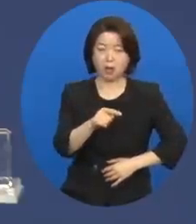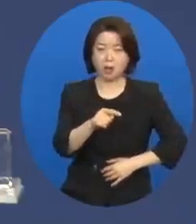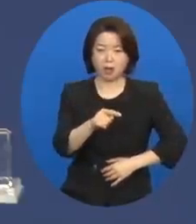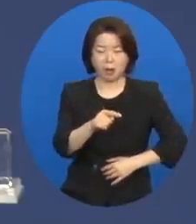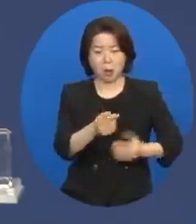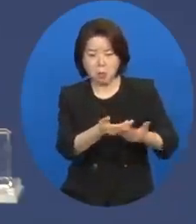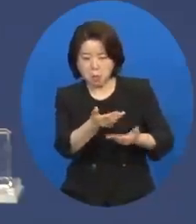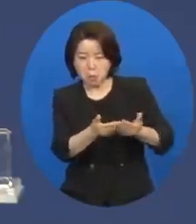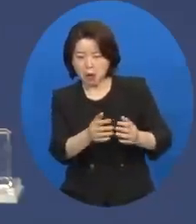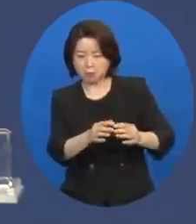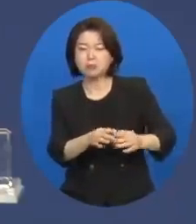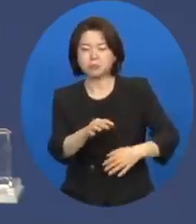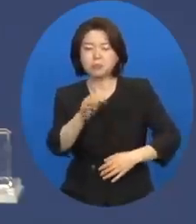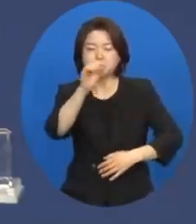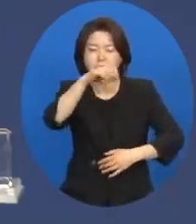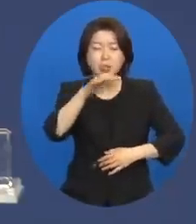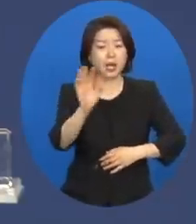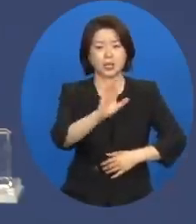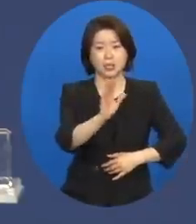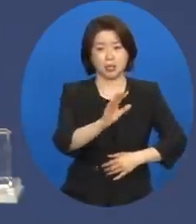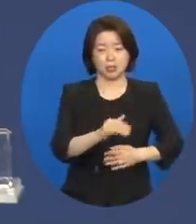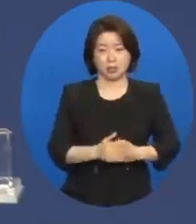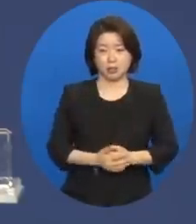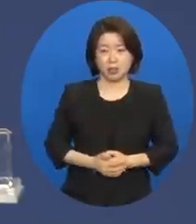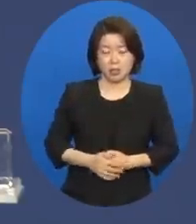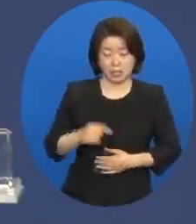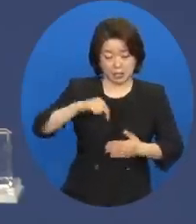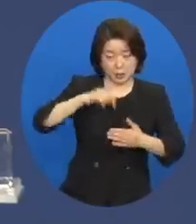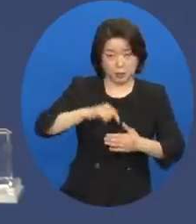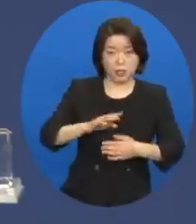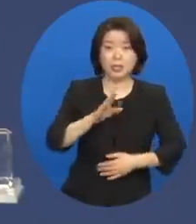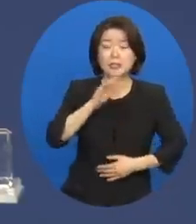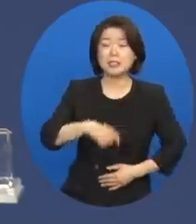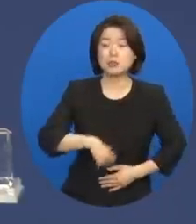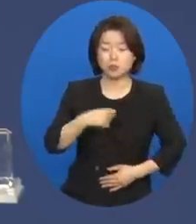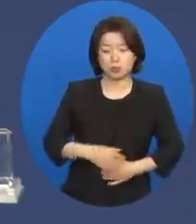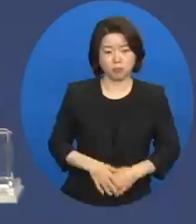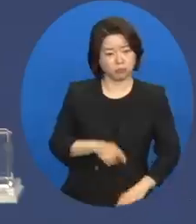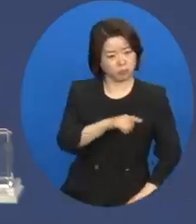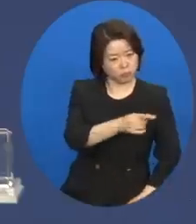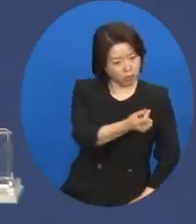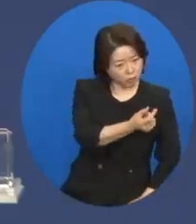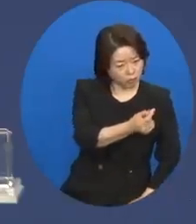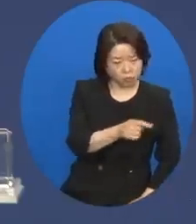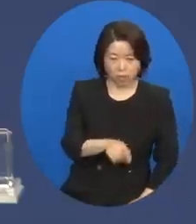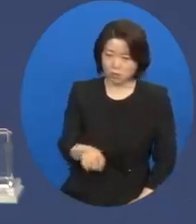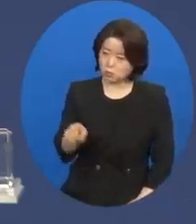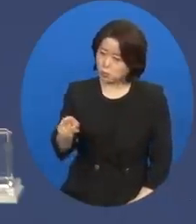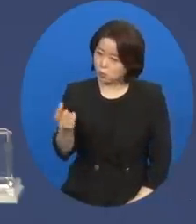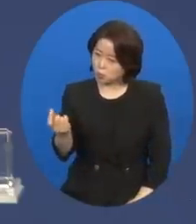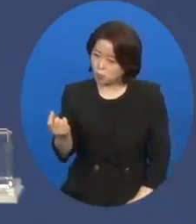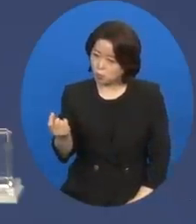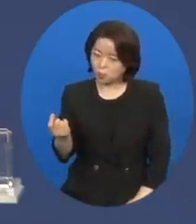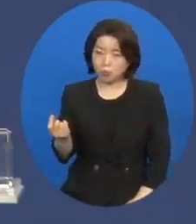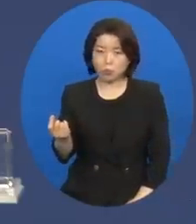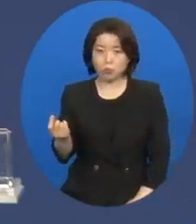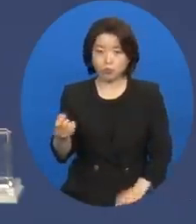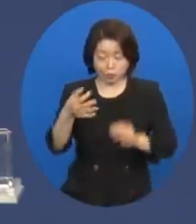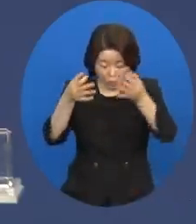그의 내면은 솔직히 말해요, 나는 이것인가 아니면 저것인가.